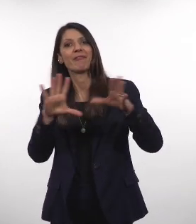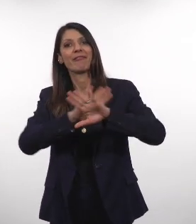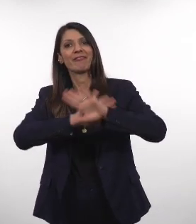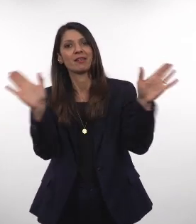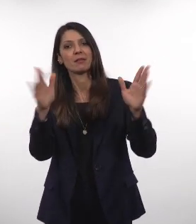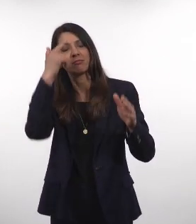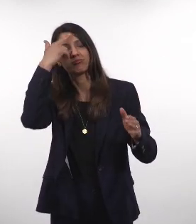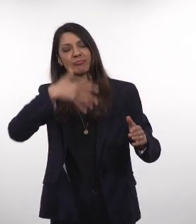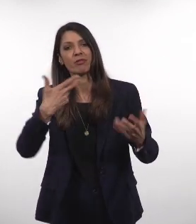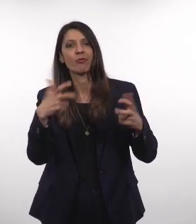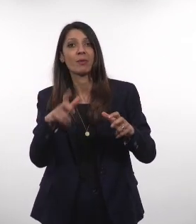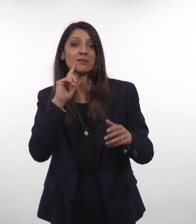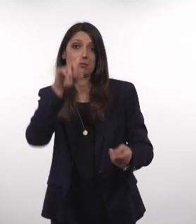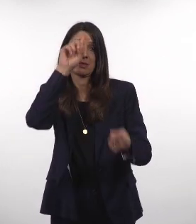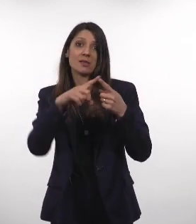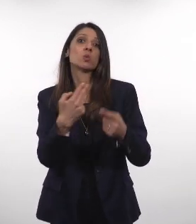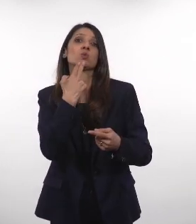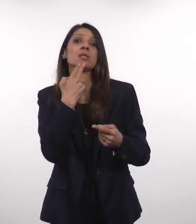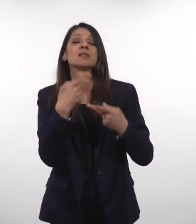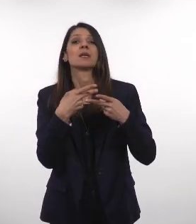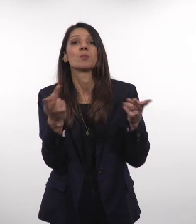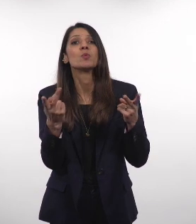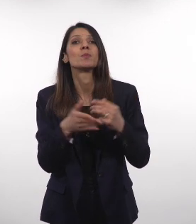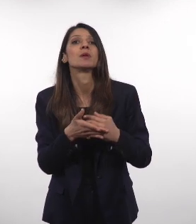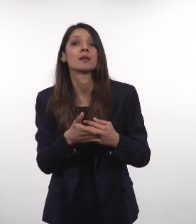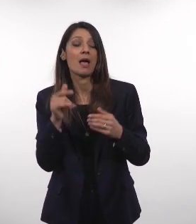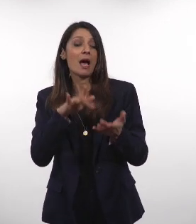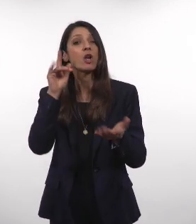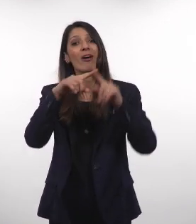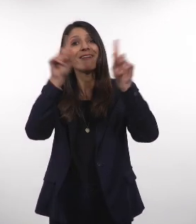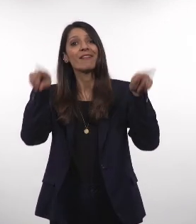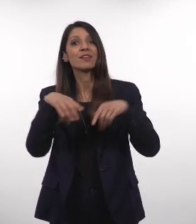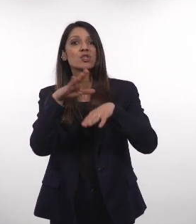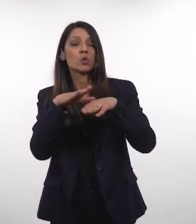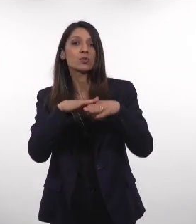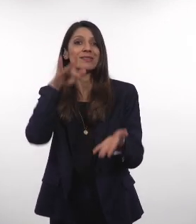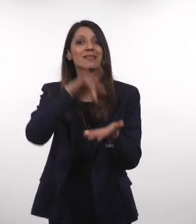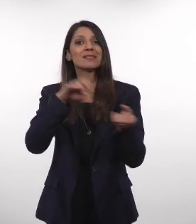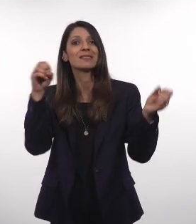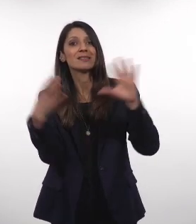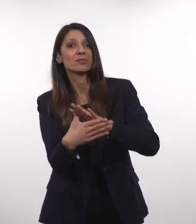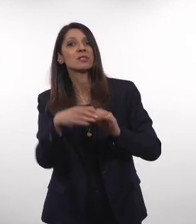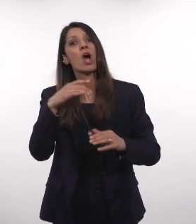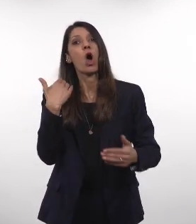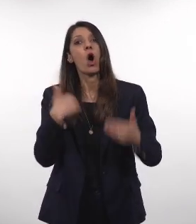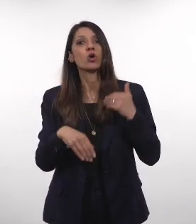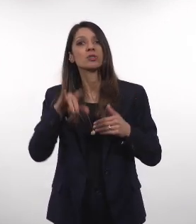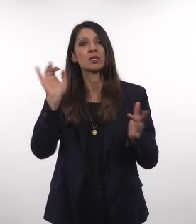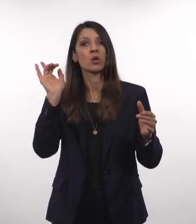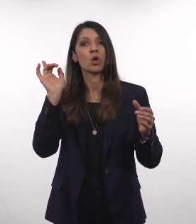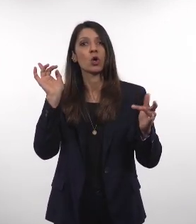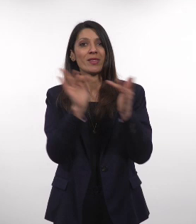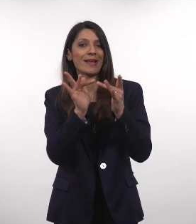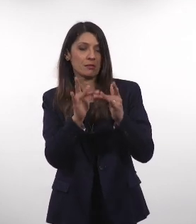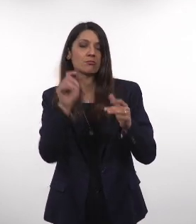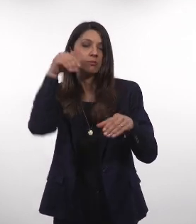Cette définition provient de notre fiche conseil HandiConnect que vous pouvez retrouver sur le site d'HandiConnect, qui est une des solutions